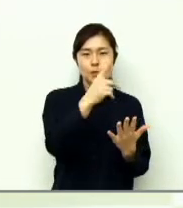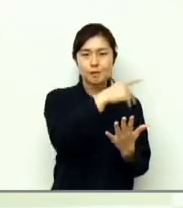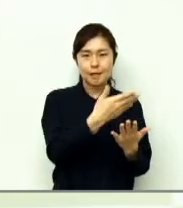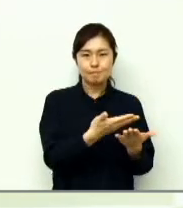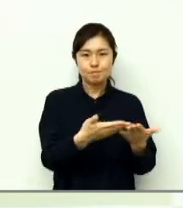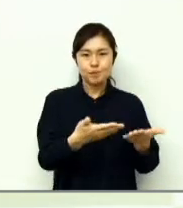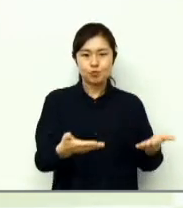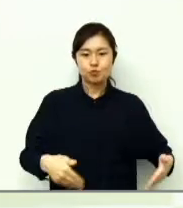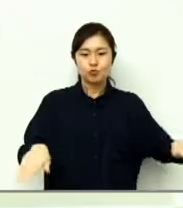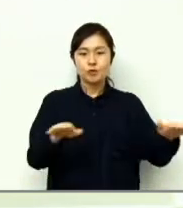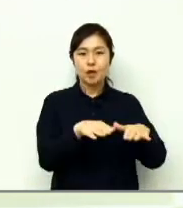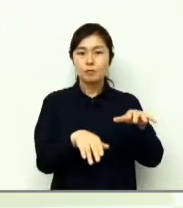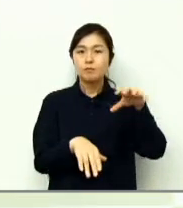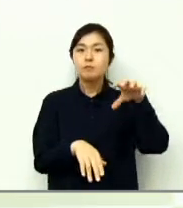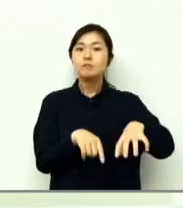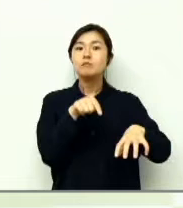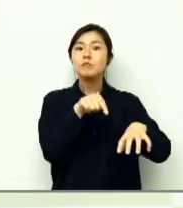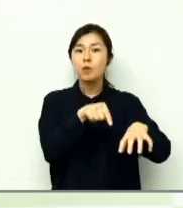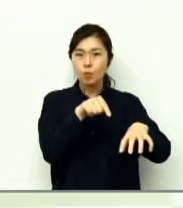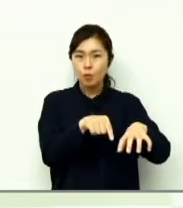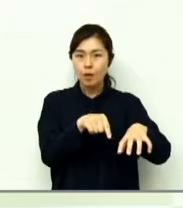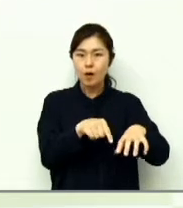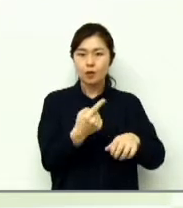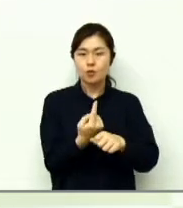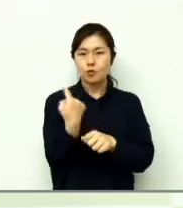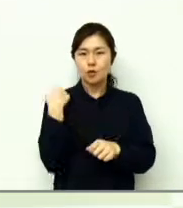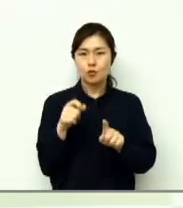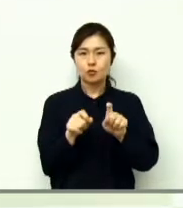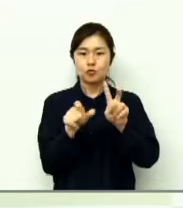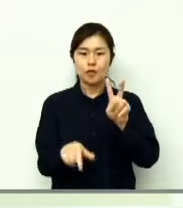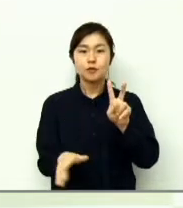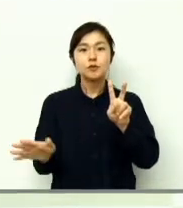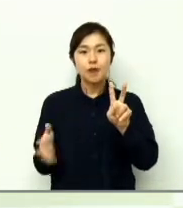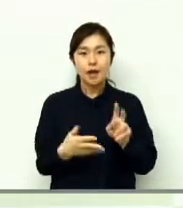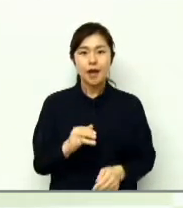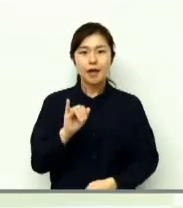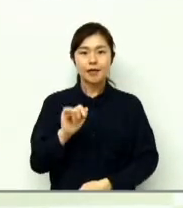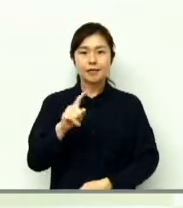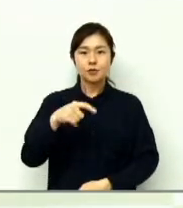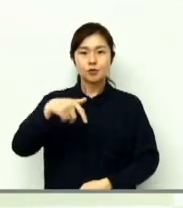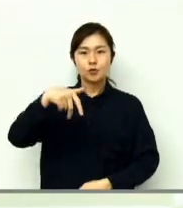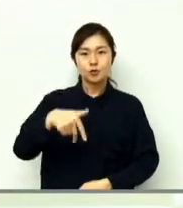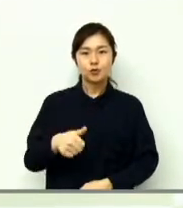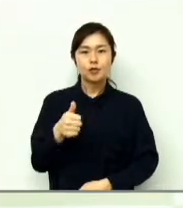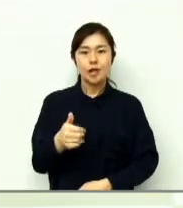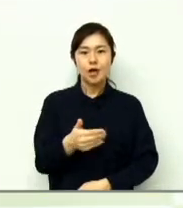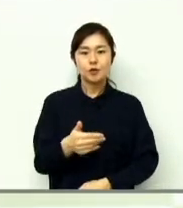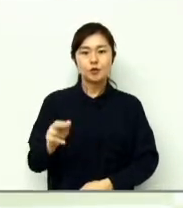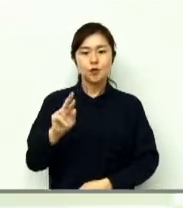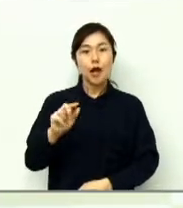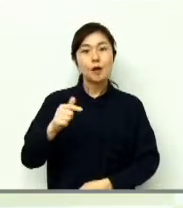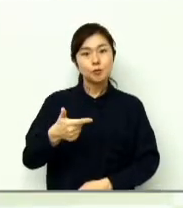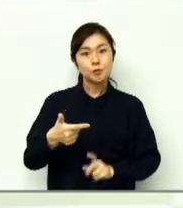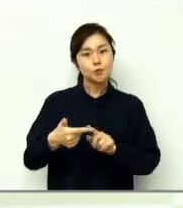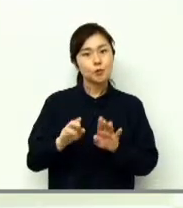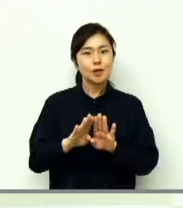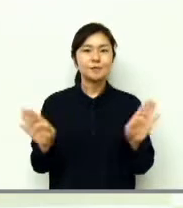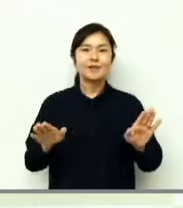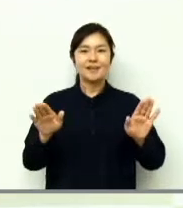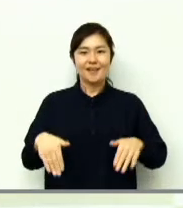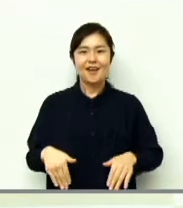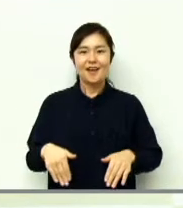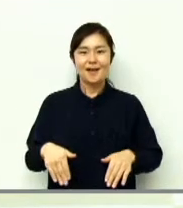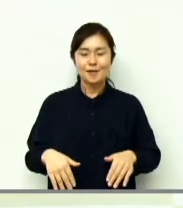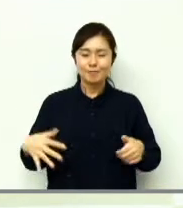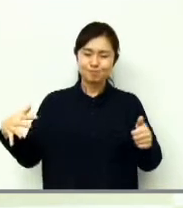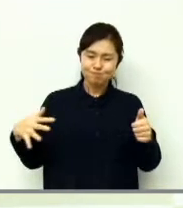からインスタグラムを開設をしまして、すでに約900人のフォロワーを獲得しております。これからも埼玉市の